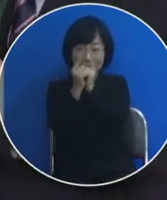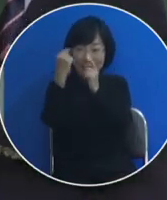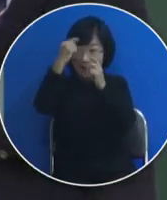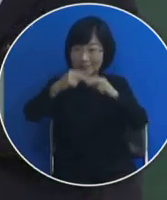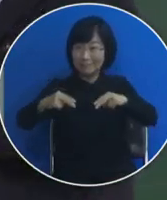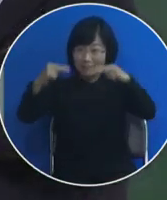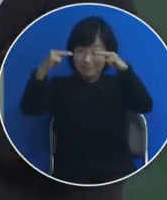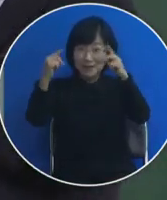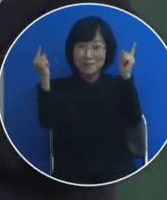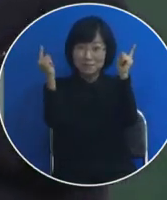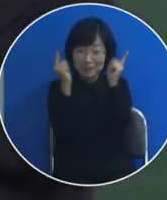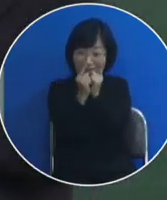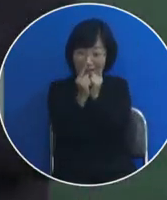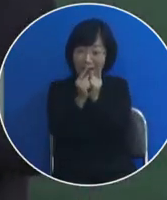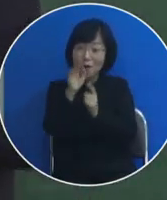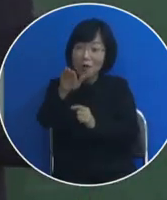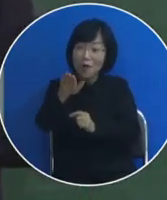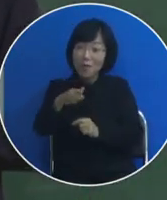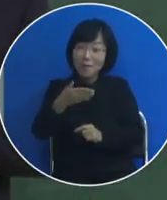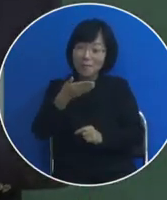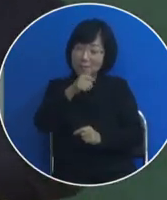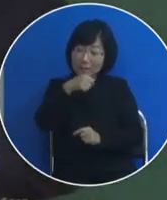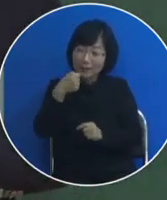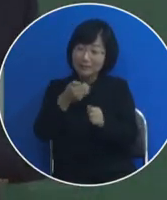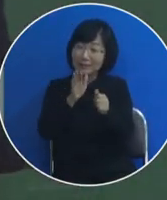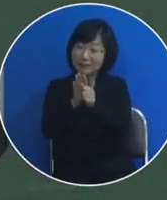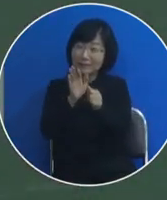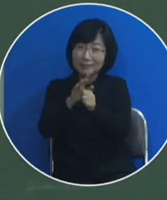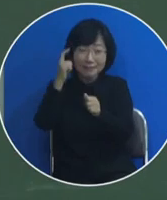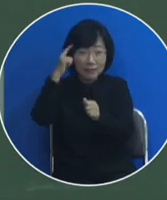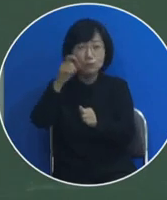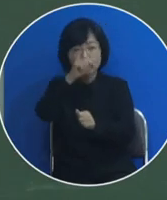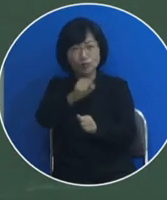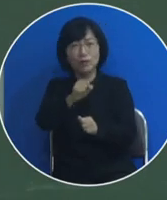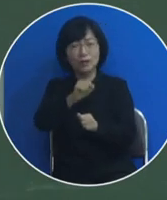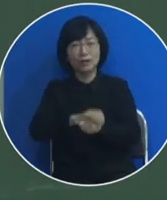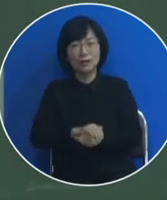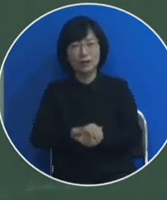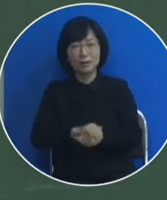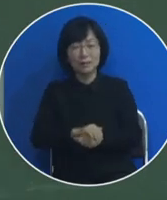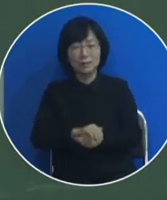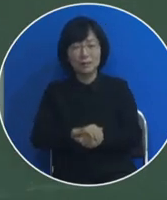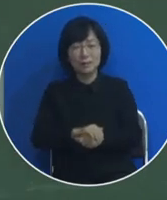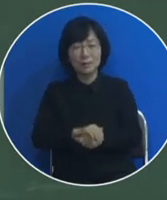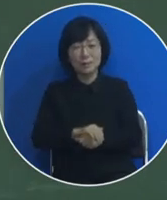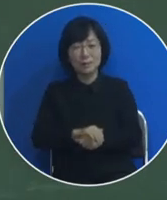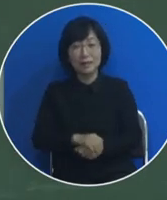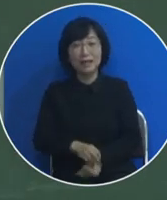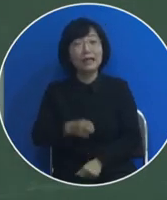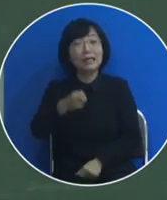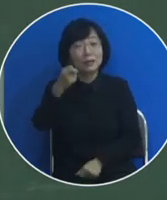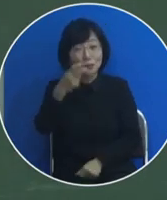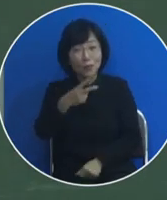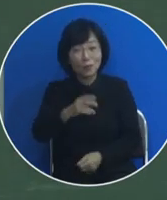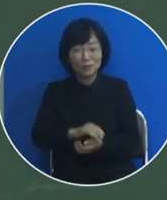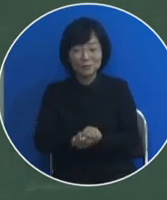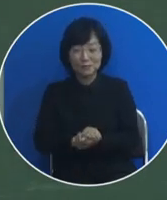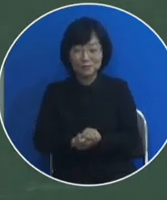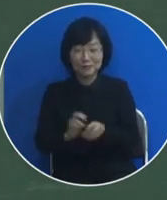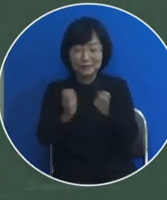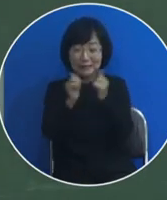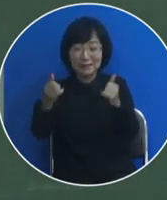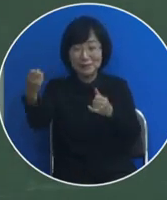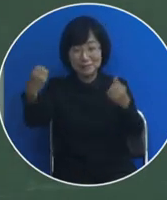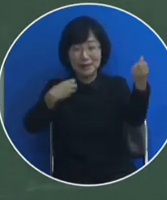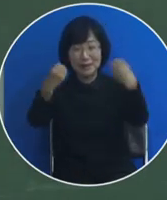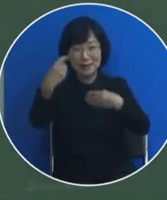food, some money, so she can buy some food. But I haven't even met her yet. 그러고 많은 사람들이요 질문 제목이로 막 교회 갈등이 많아. And many people ask